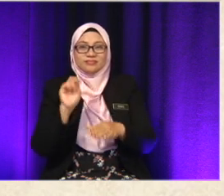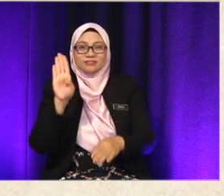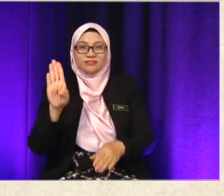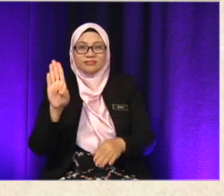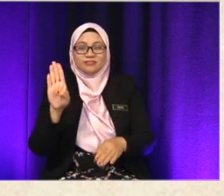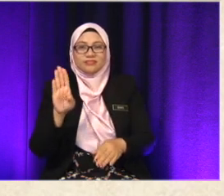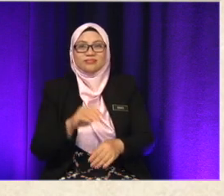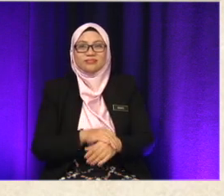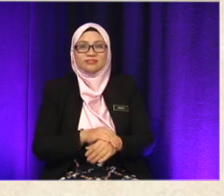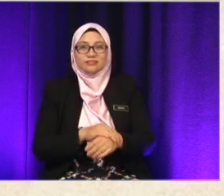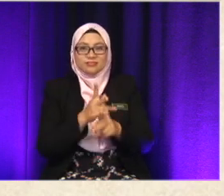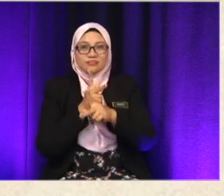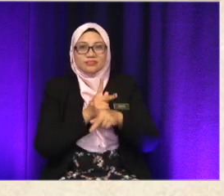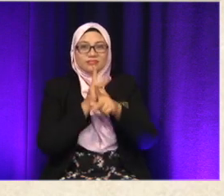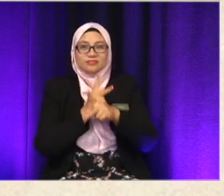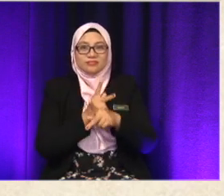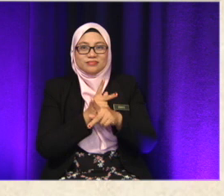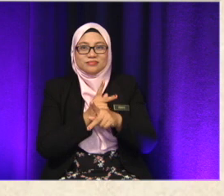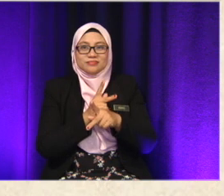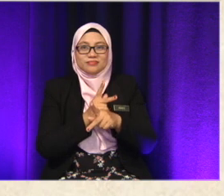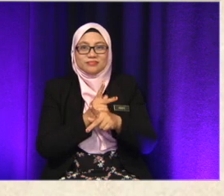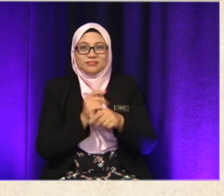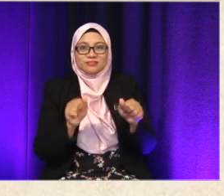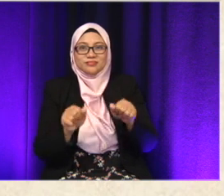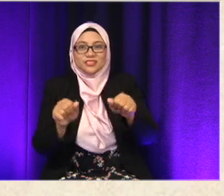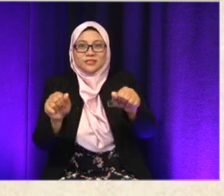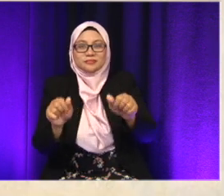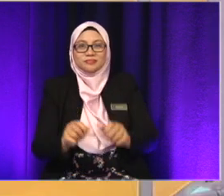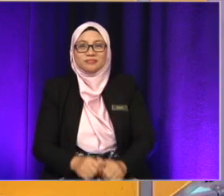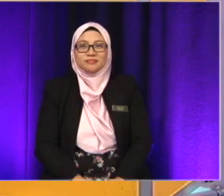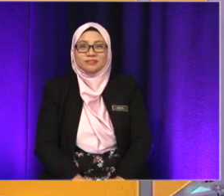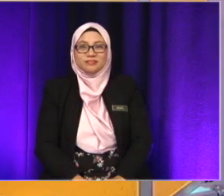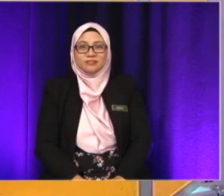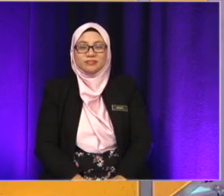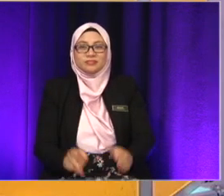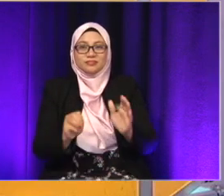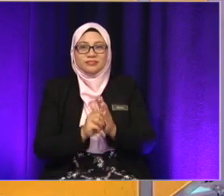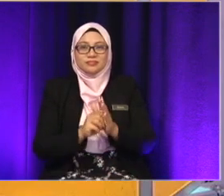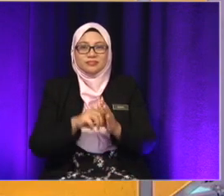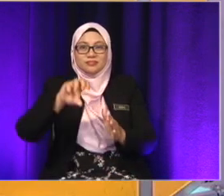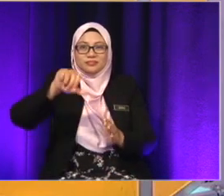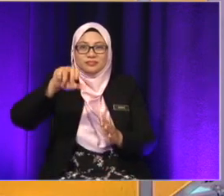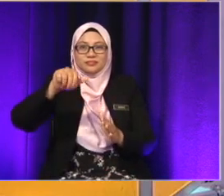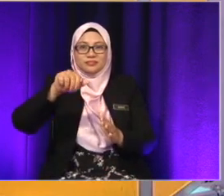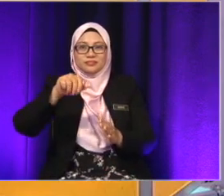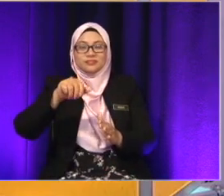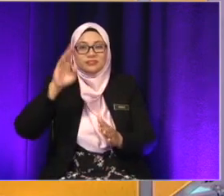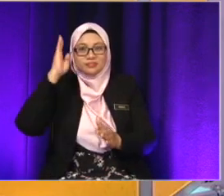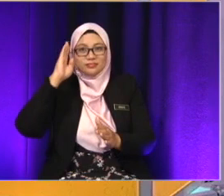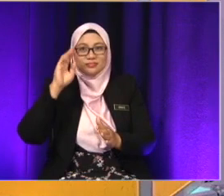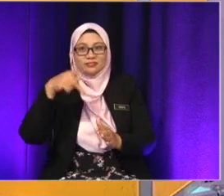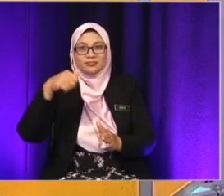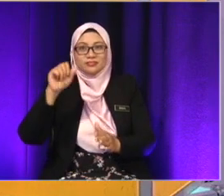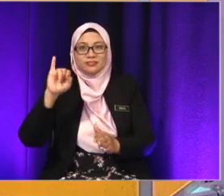aliran. Di mana injap kawalan aliran tu kita macam kepala pipe kita boleh reducekan ataupun kita besarkan dia punya